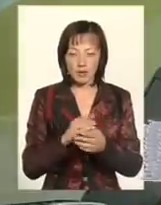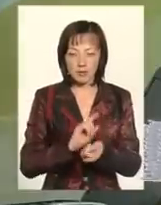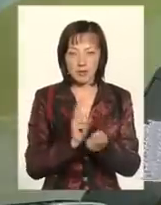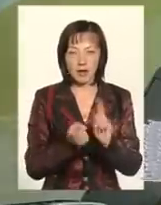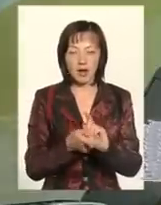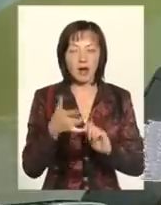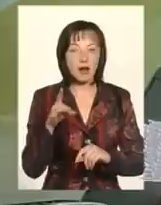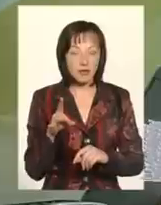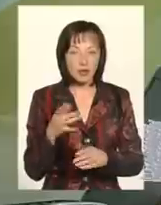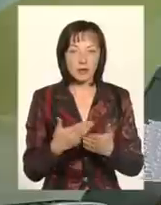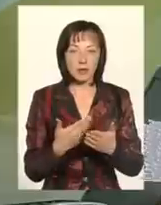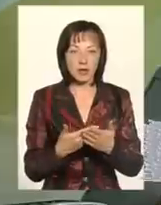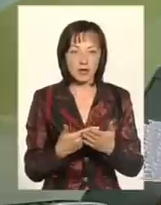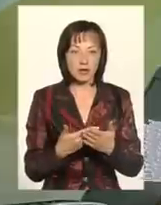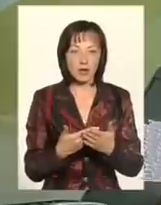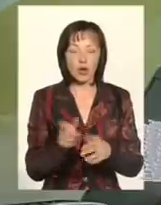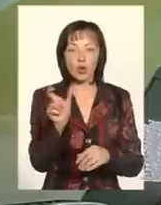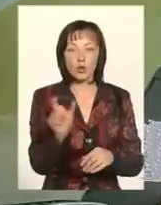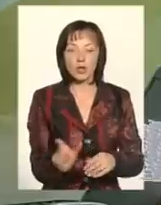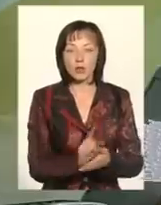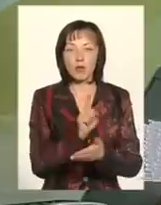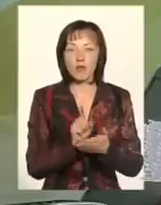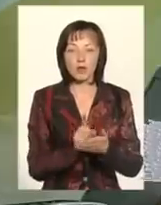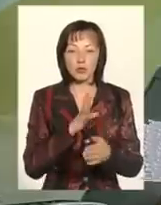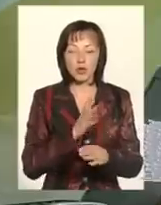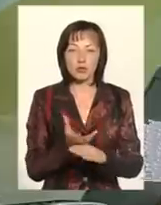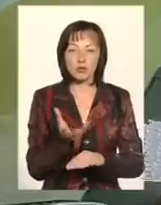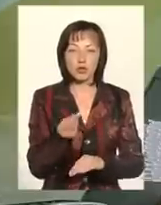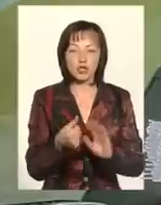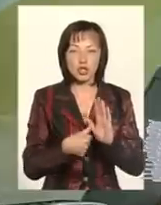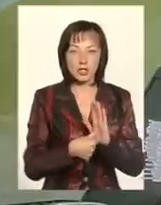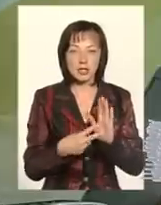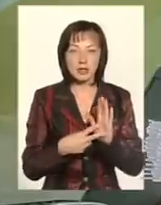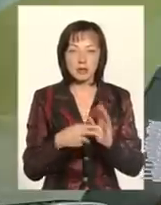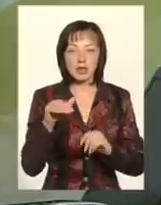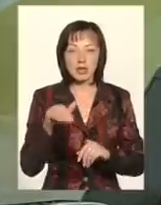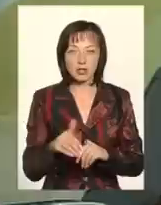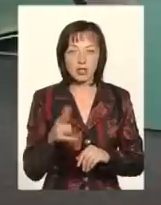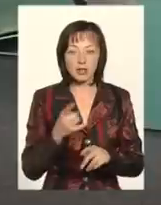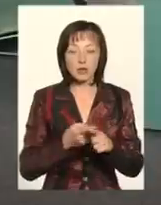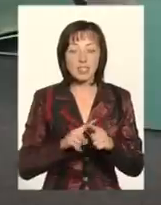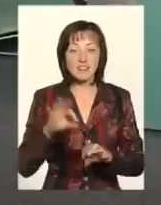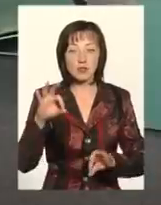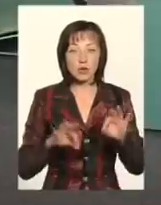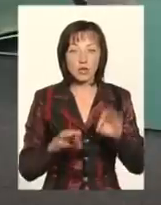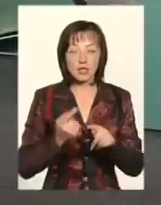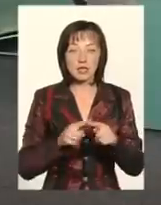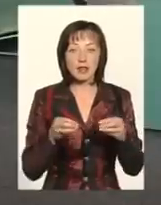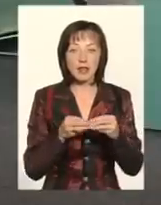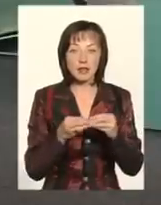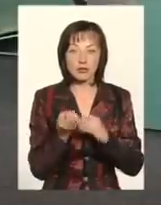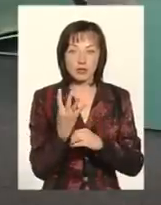гривню То наприклад якщо особа повинна там була сплочувати там даже 6-7 000 грн то по цій відсотковій ставки це буде порядка